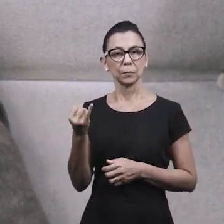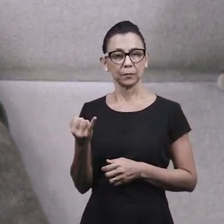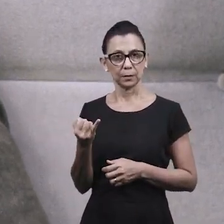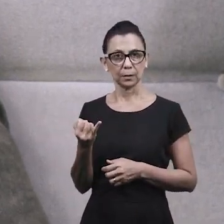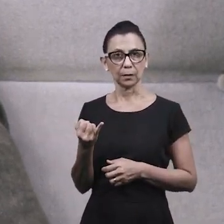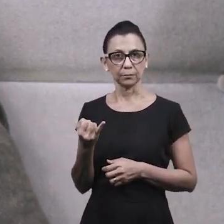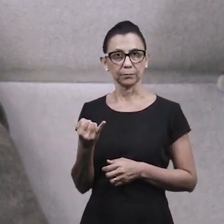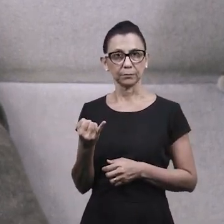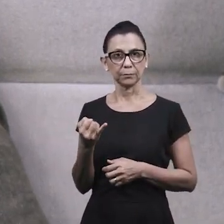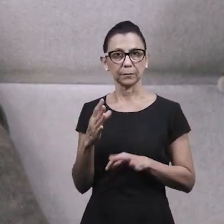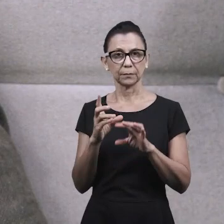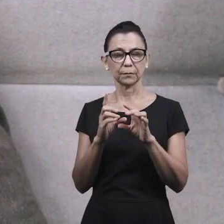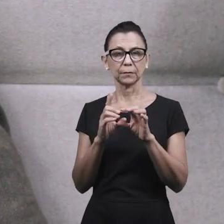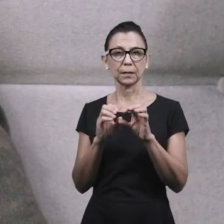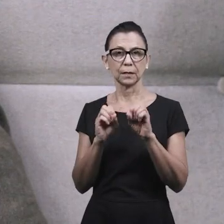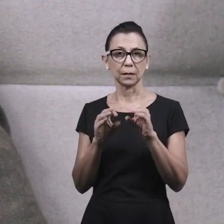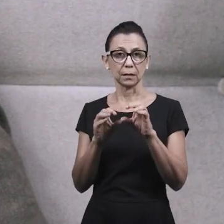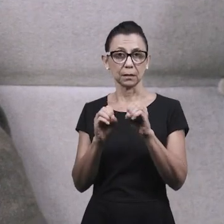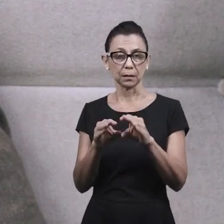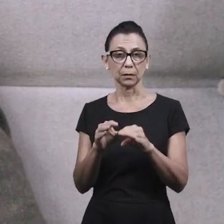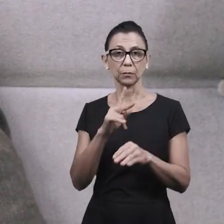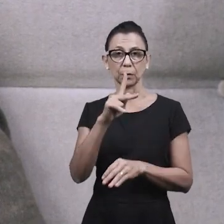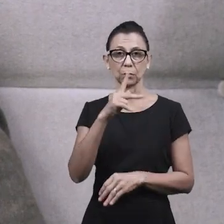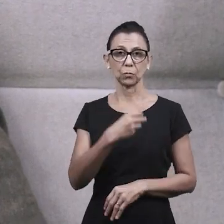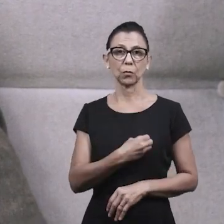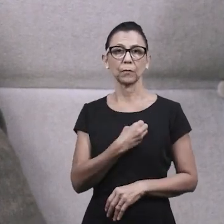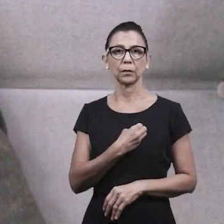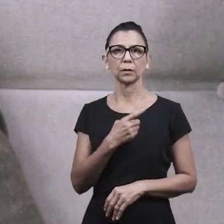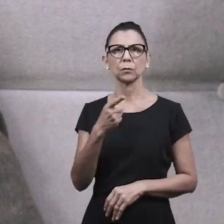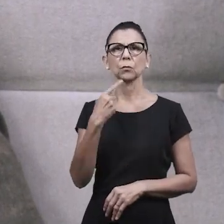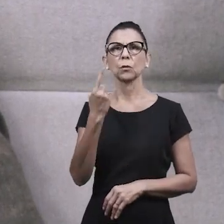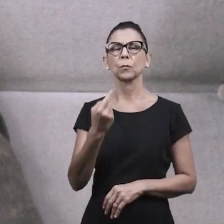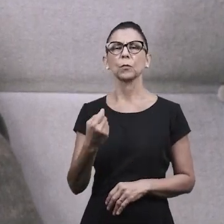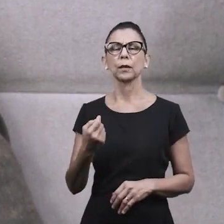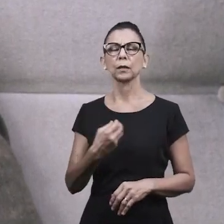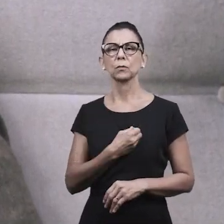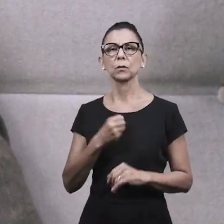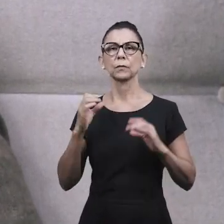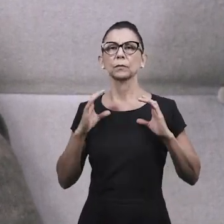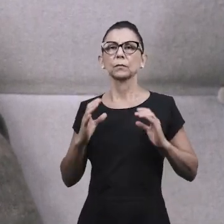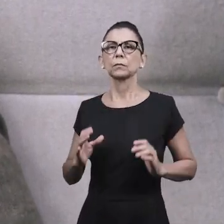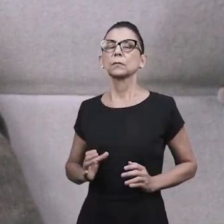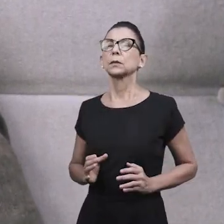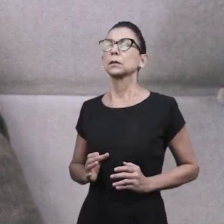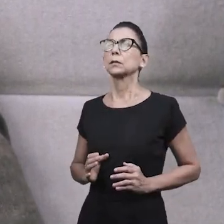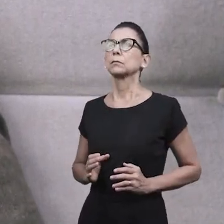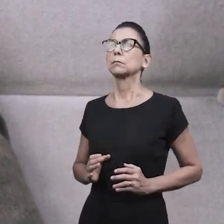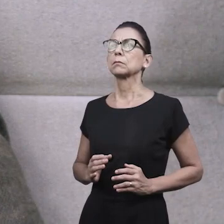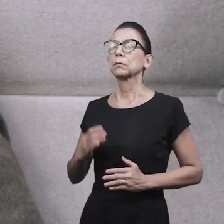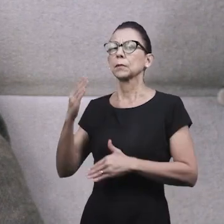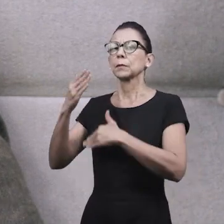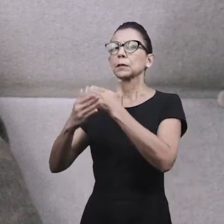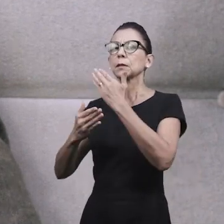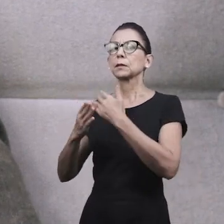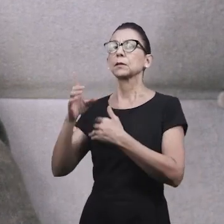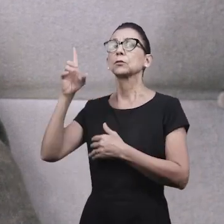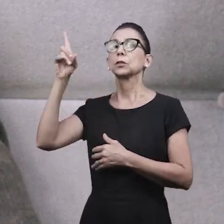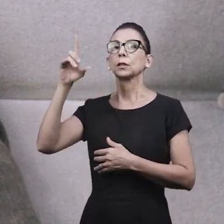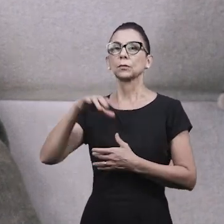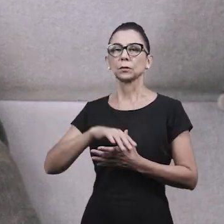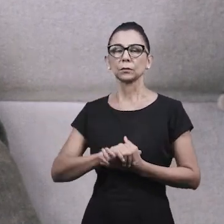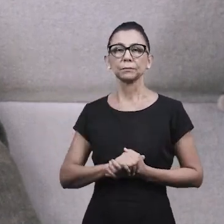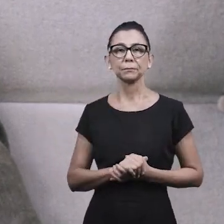aussi. Votre position devant le Seigneur, comment elle est? Jésus est le